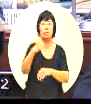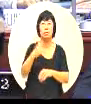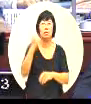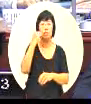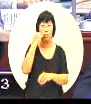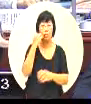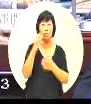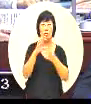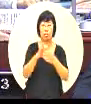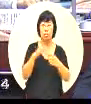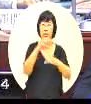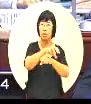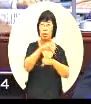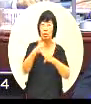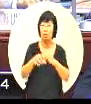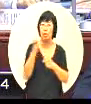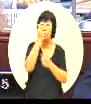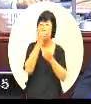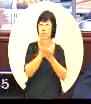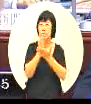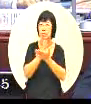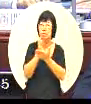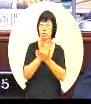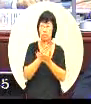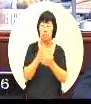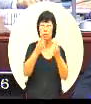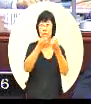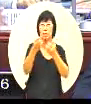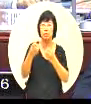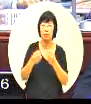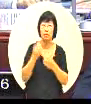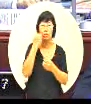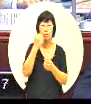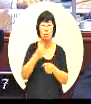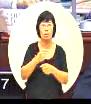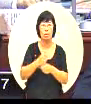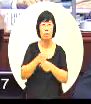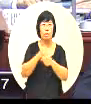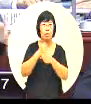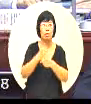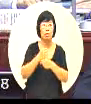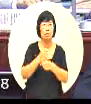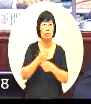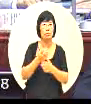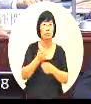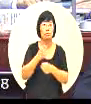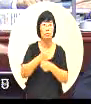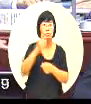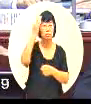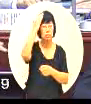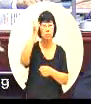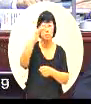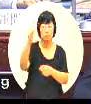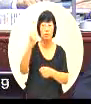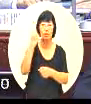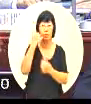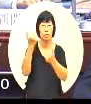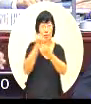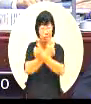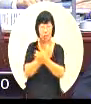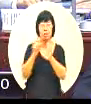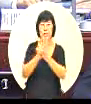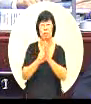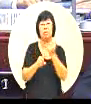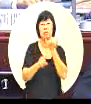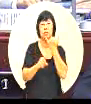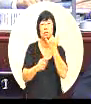入环评讨论的时候，北投山环保团体的代表他们都可以在那里畅所